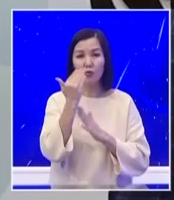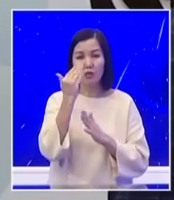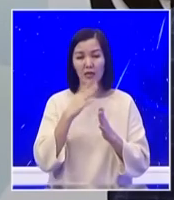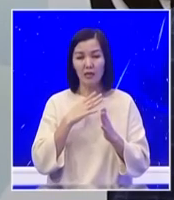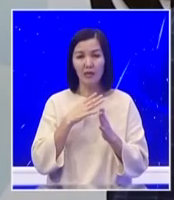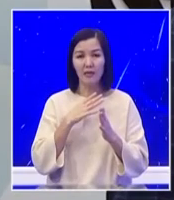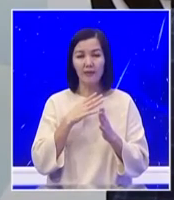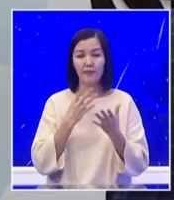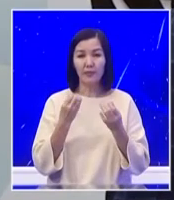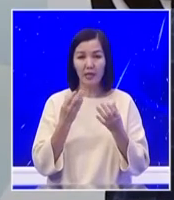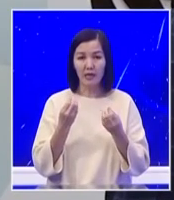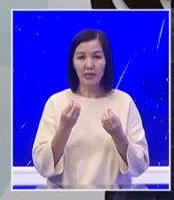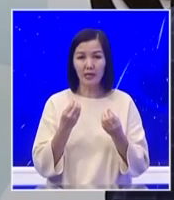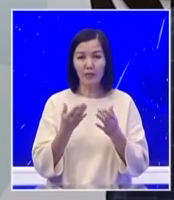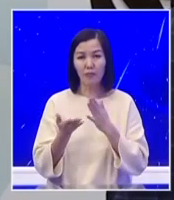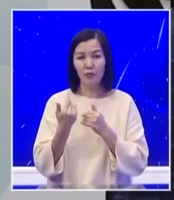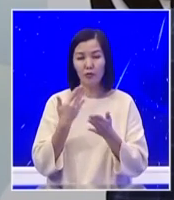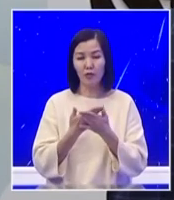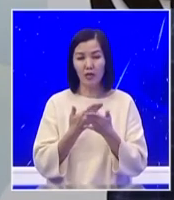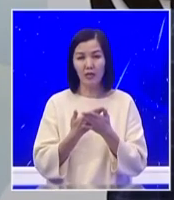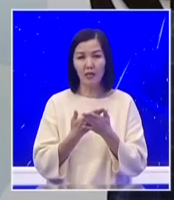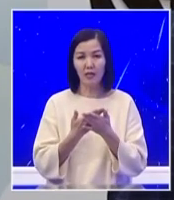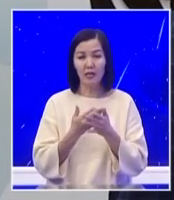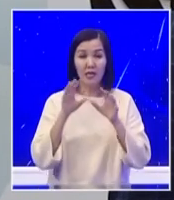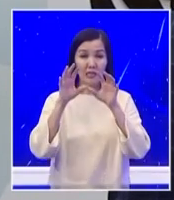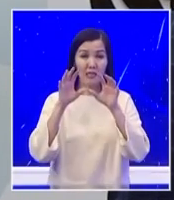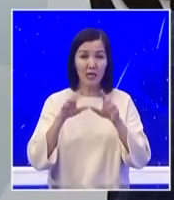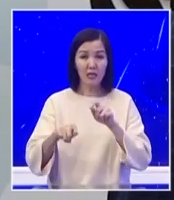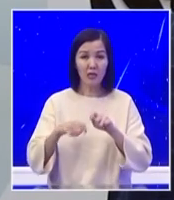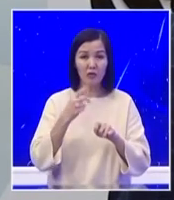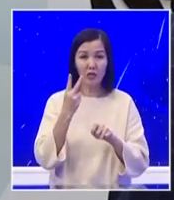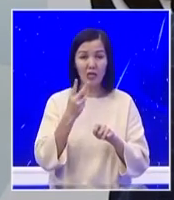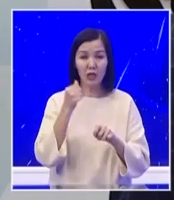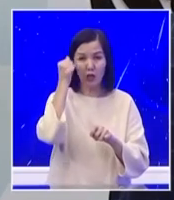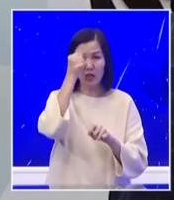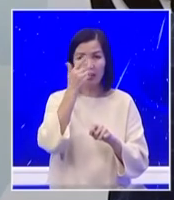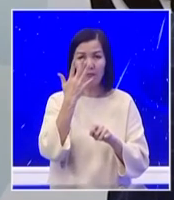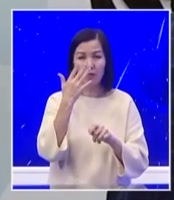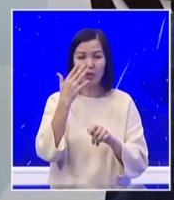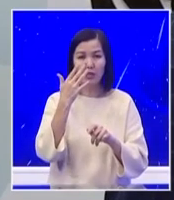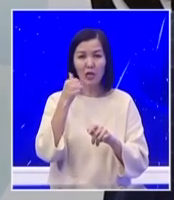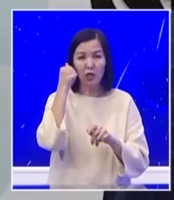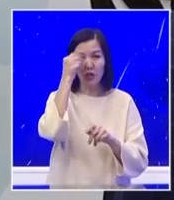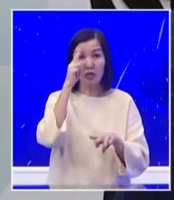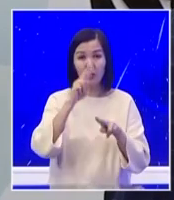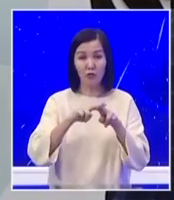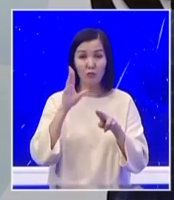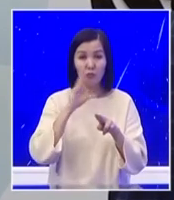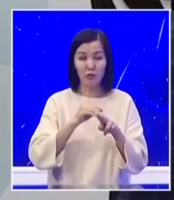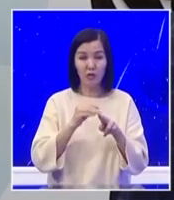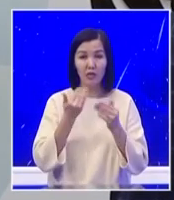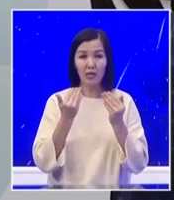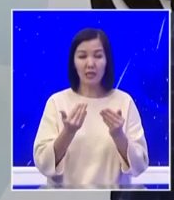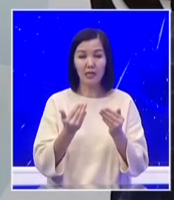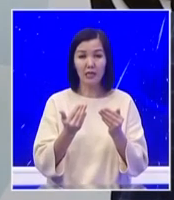басқа, егер де бұрында заң бұзушылығы 2 жылдан 5 жылға дейін бас бостандығынан айырылатын болса,